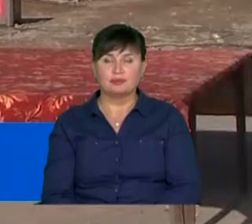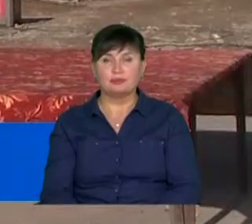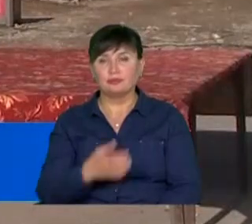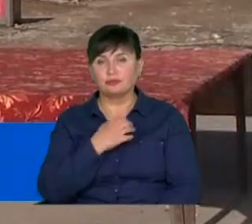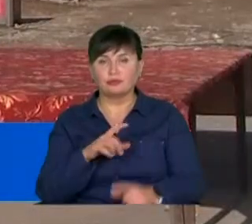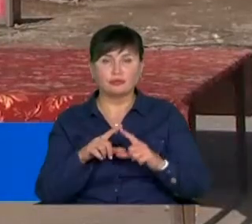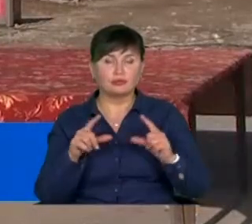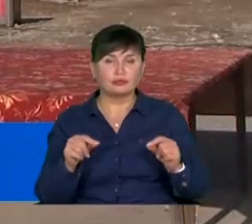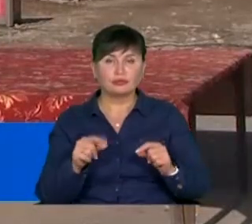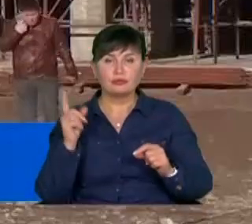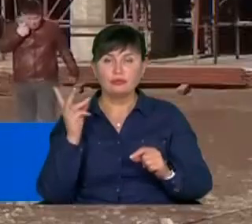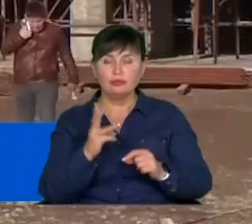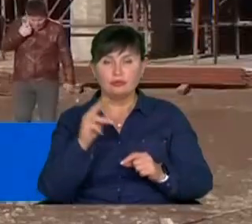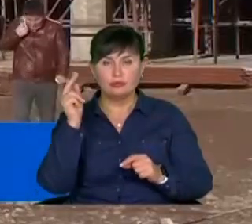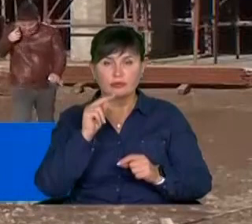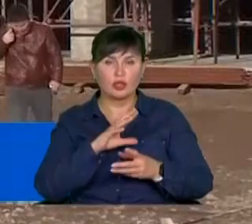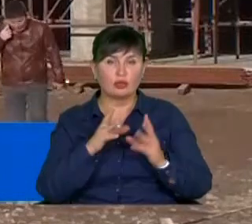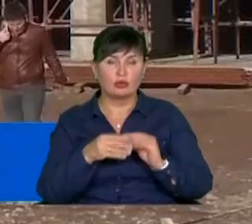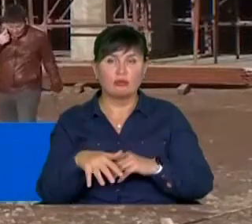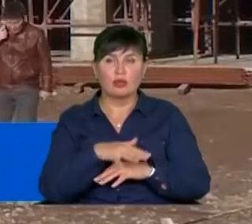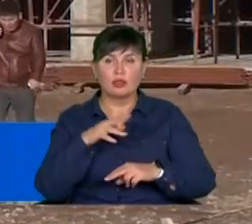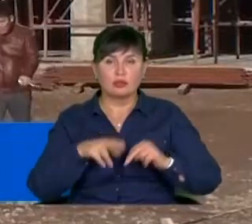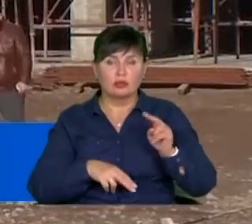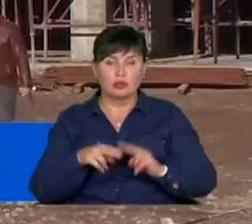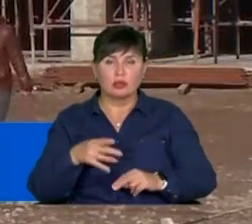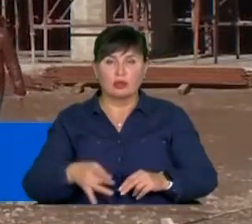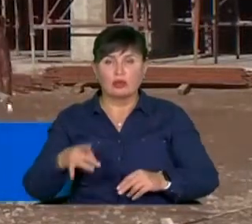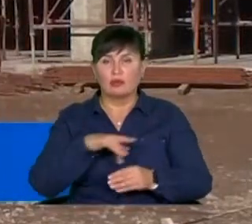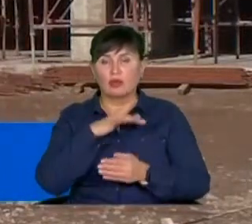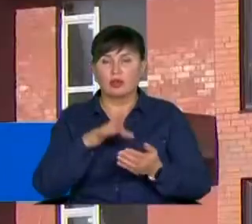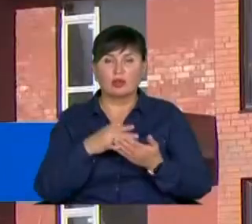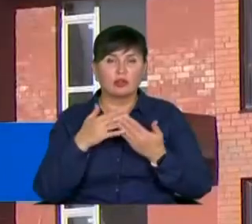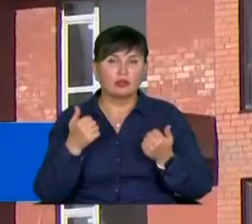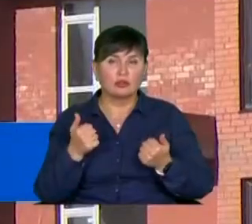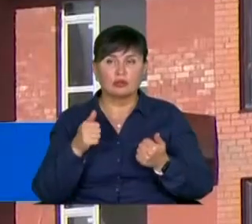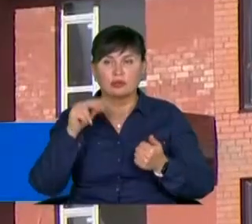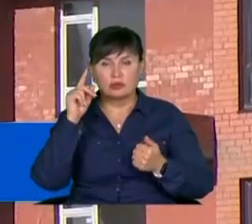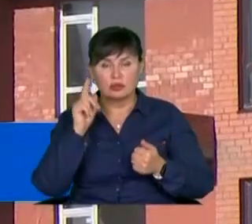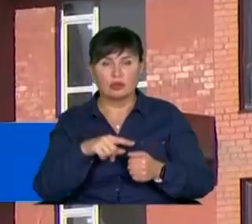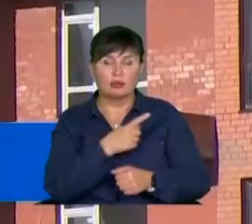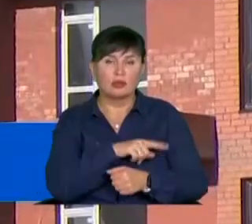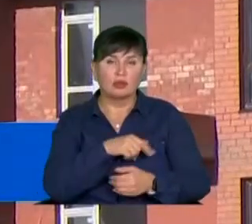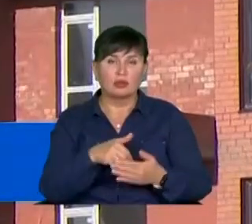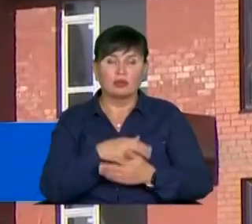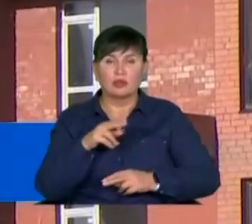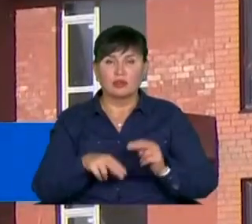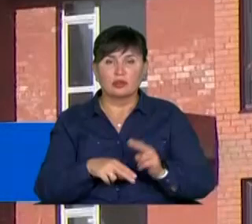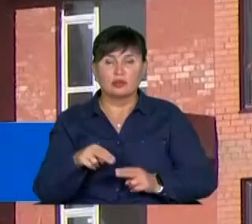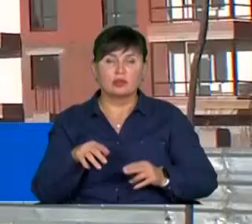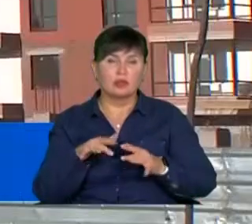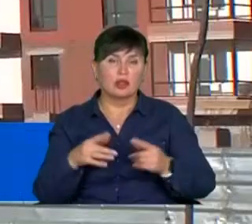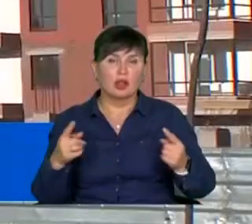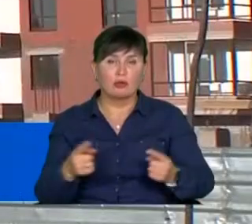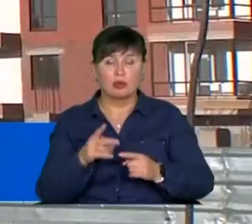Дефицит школы, трехсменное обучение – результат массовой застройки спальных районов в городах. Отсутствие очагов знаний, поликлиник в новостройках – дело обыденное.